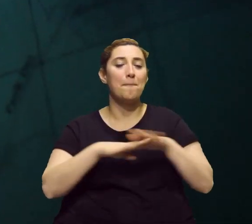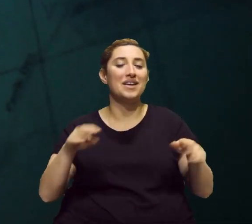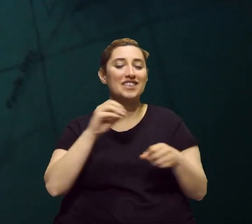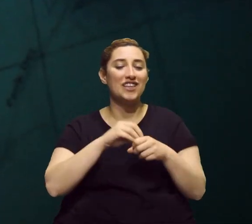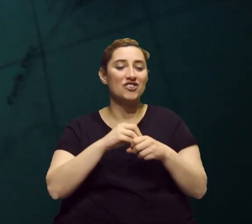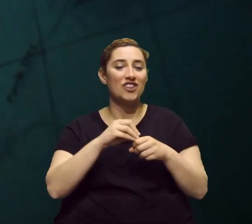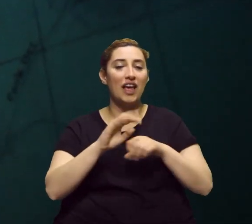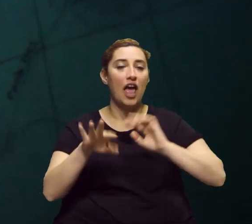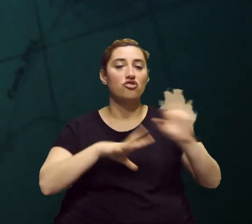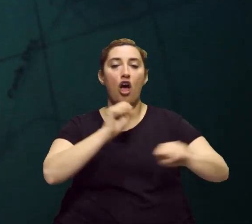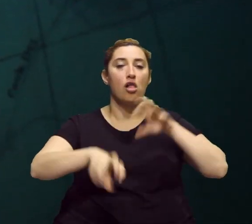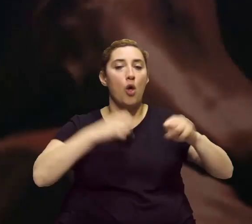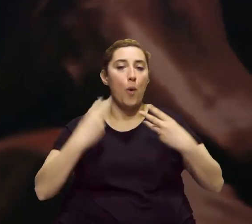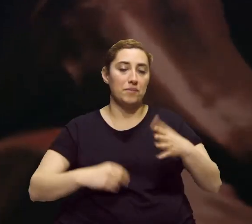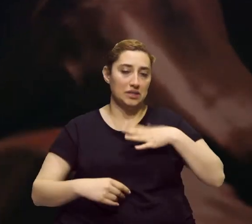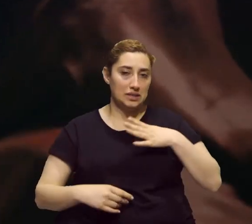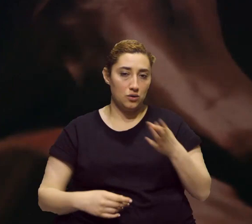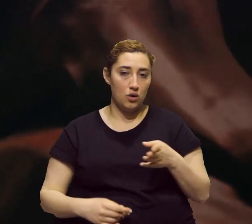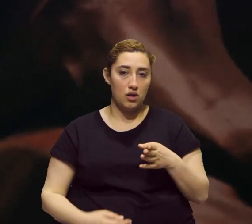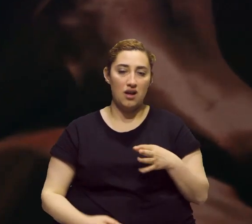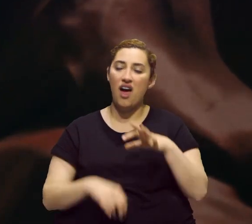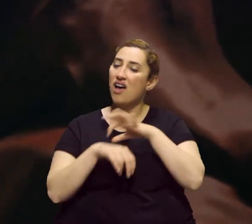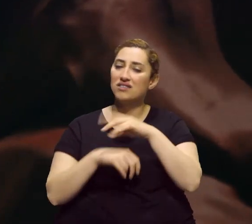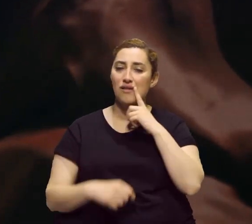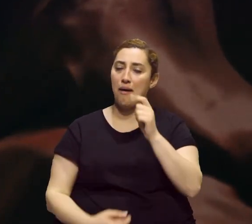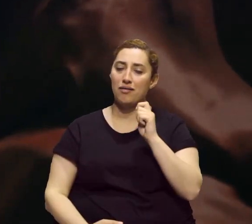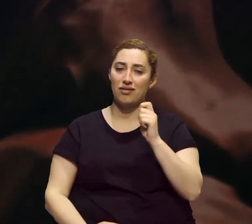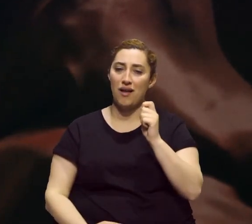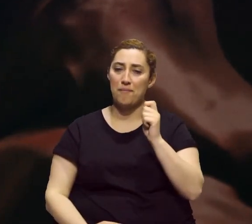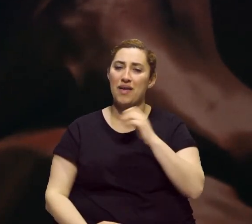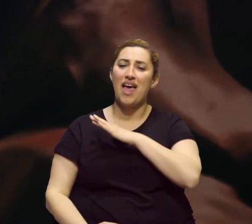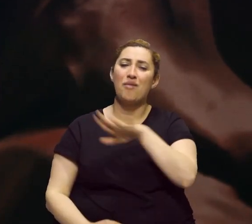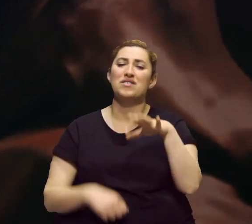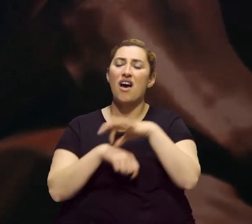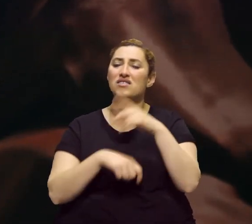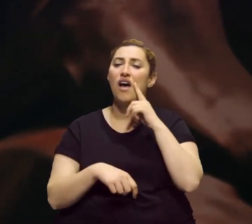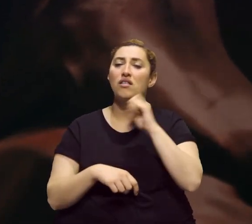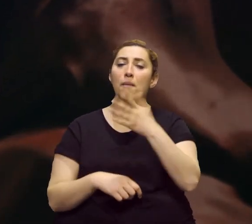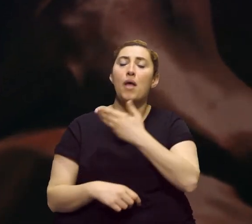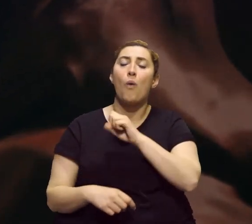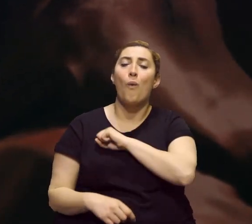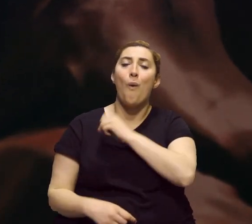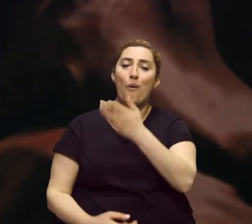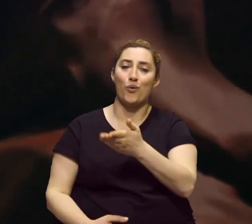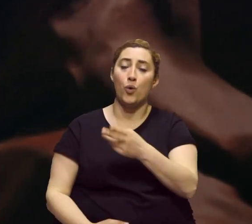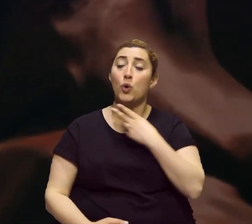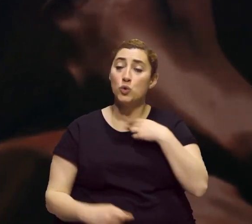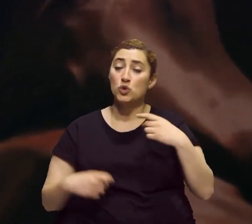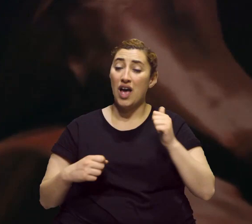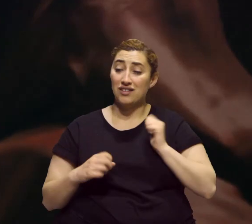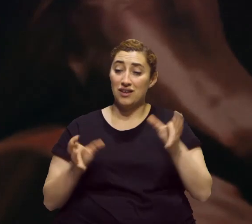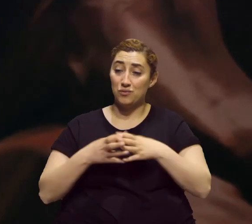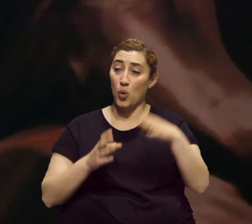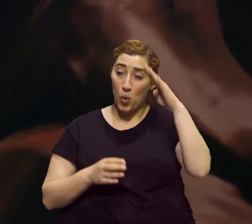her şeyi yiyip bitirmek istiyorlar. Hasta adam. Hepsi hasta adamdan korkuyor. Rus